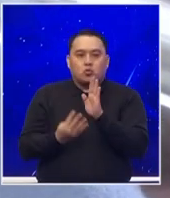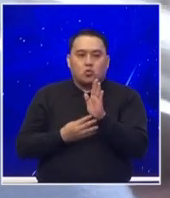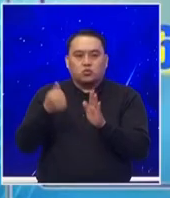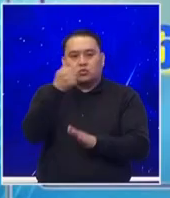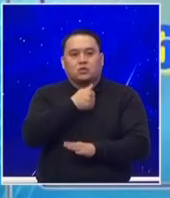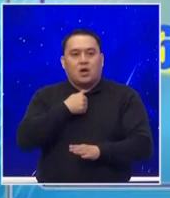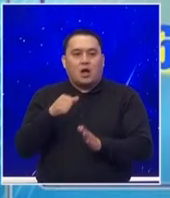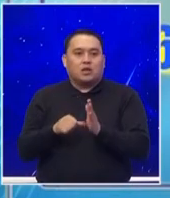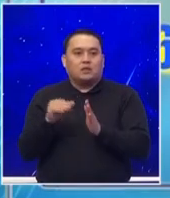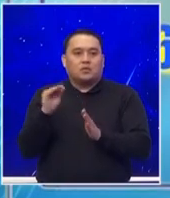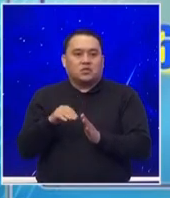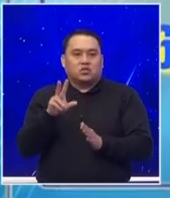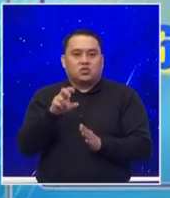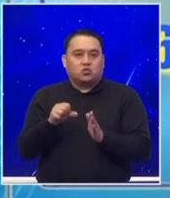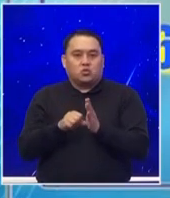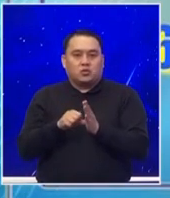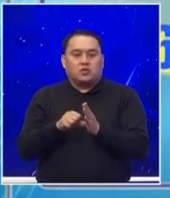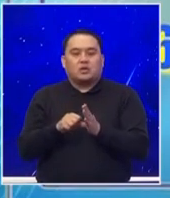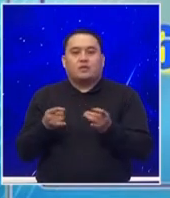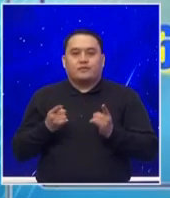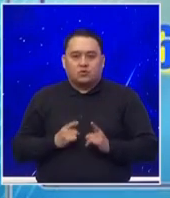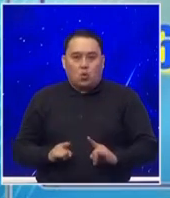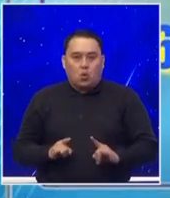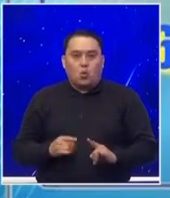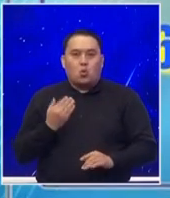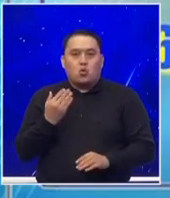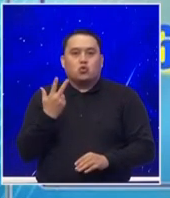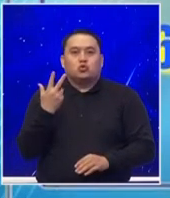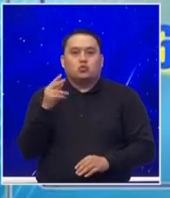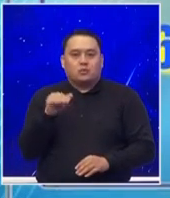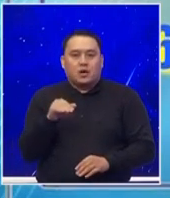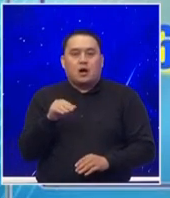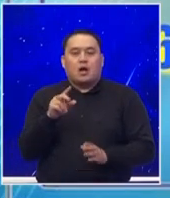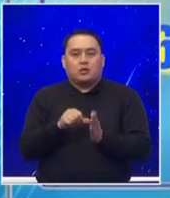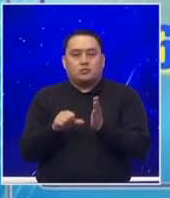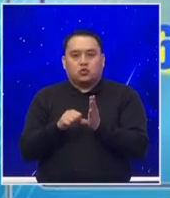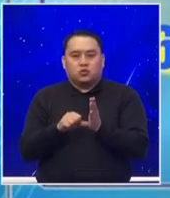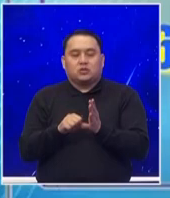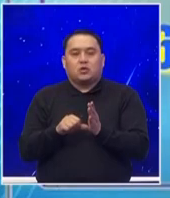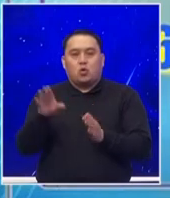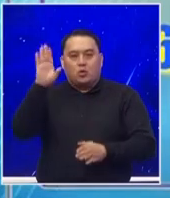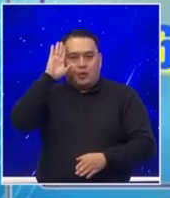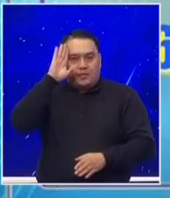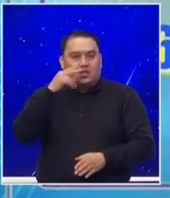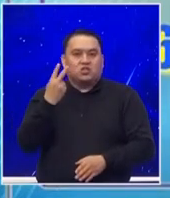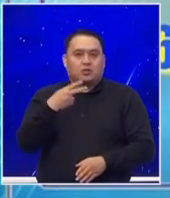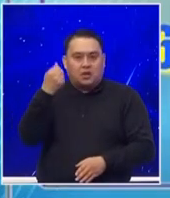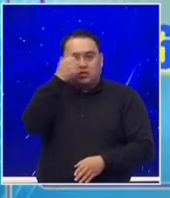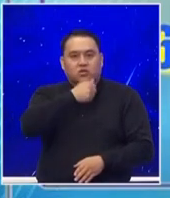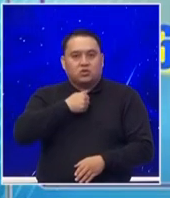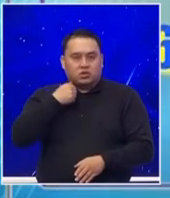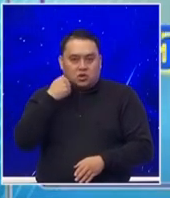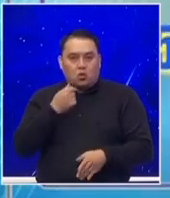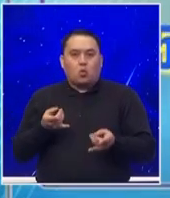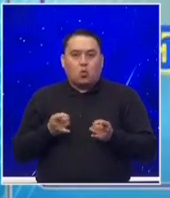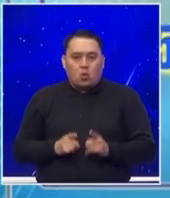жылы 6759 сәби дүниеге келсе, оның 3460-ы ұл бала болған. 2020 жылы дүниеге